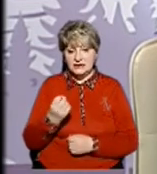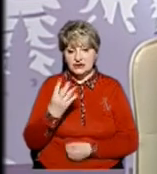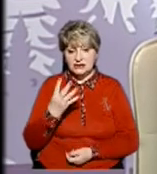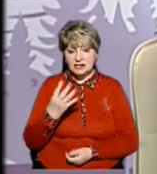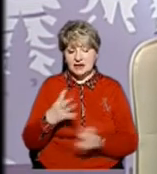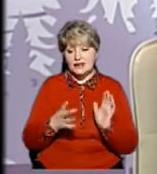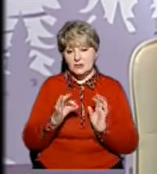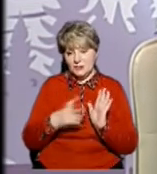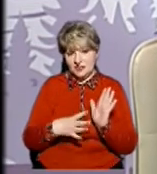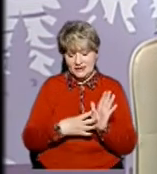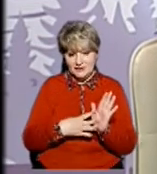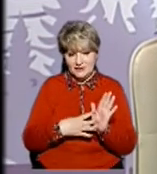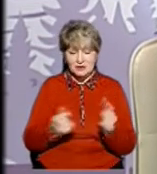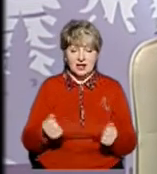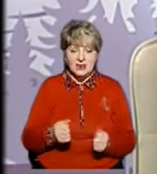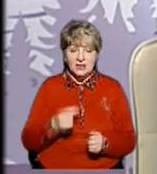096-01-32-14-14.